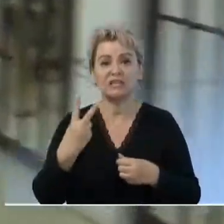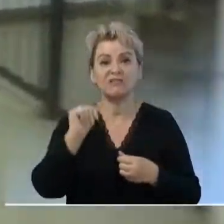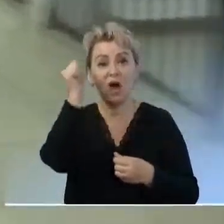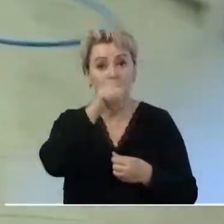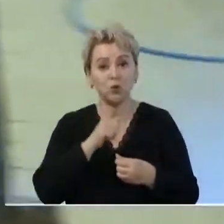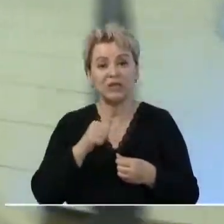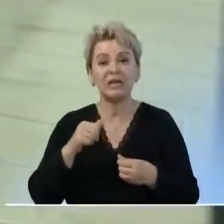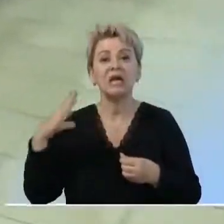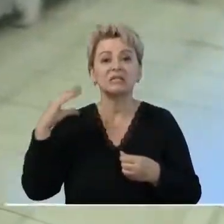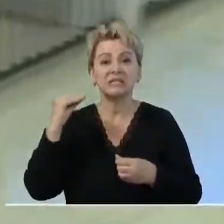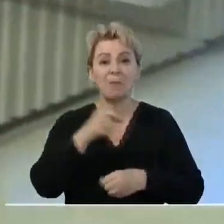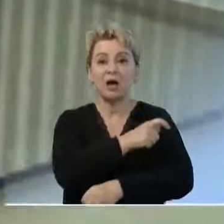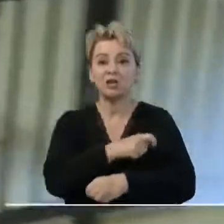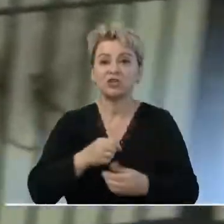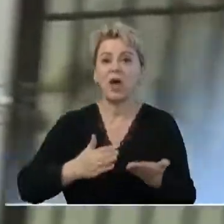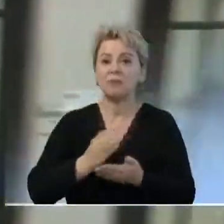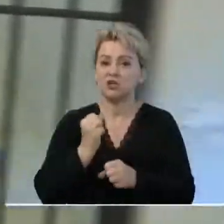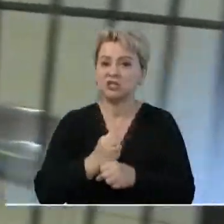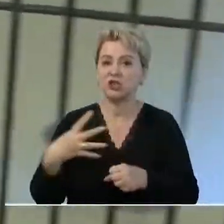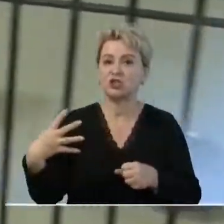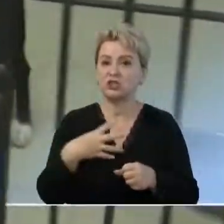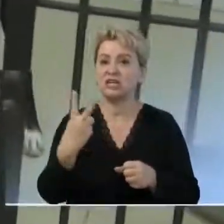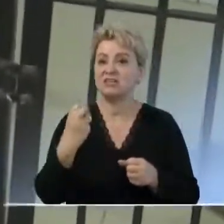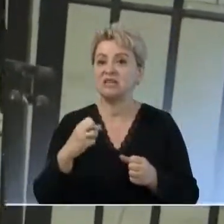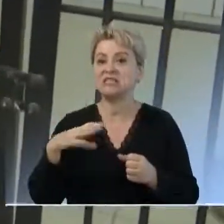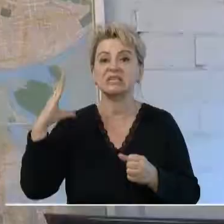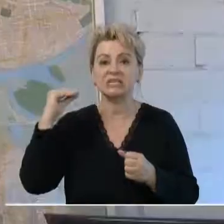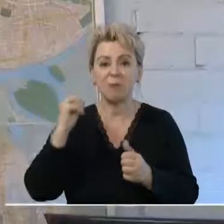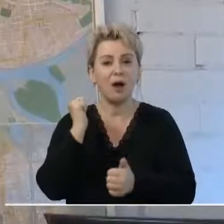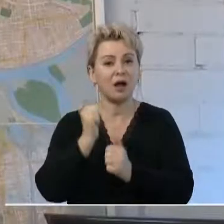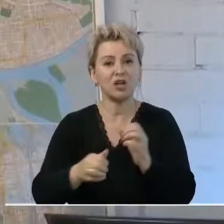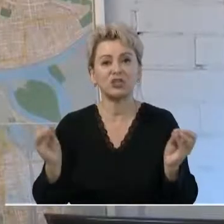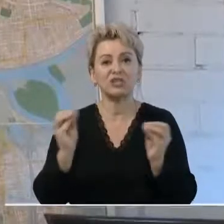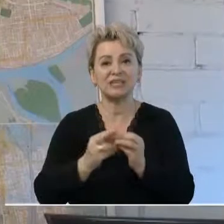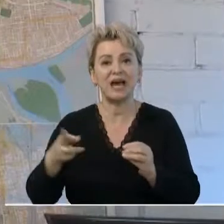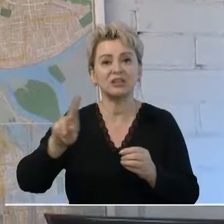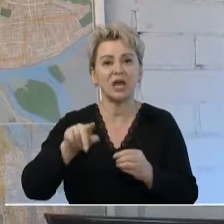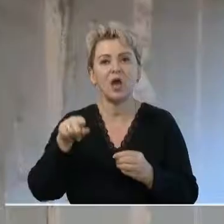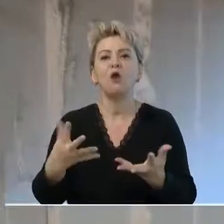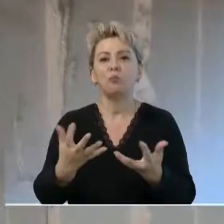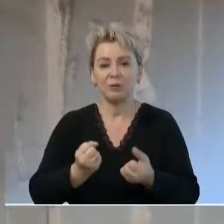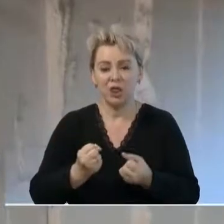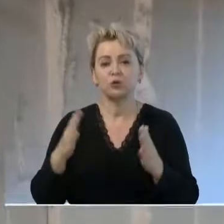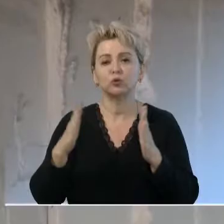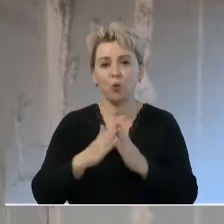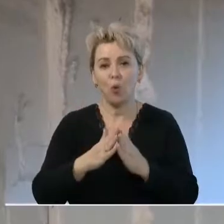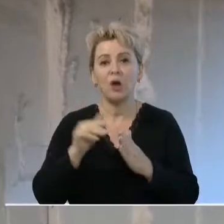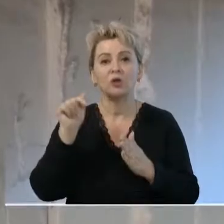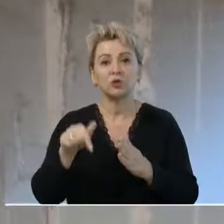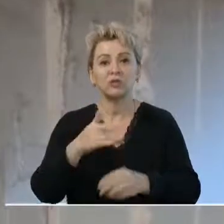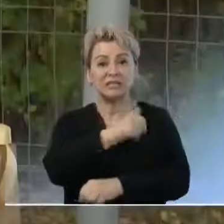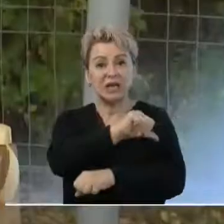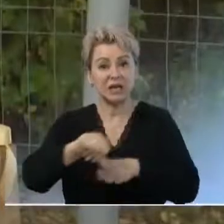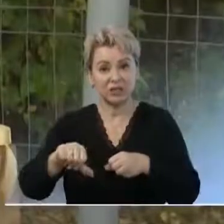2 года собачий патруль стерилизовал почти 4200 собак. И каждая десятая из них обрела дом, в том числе за